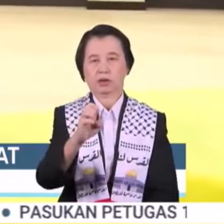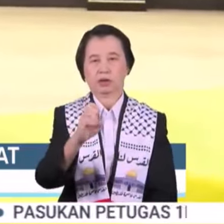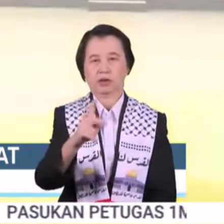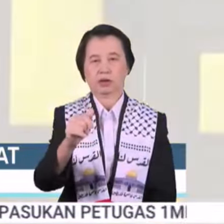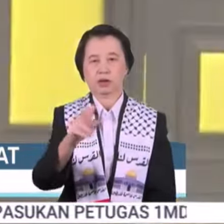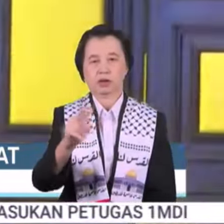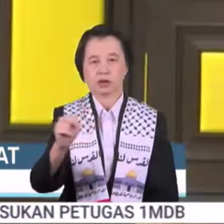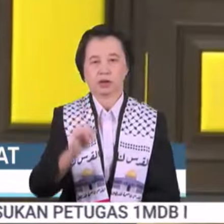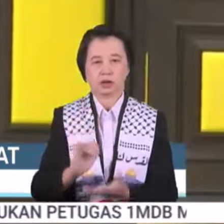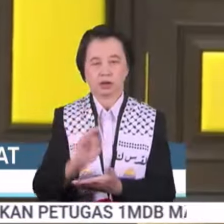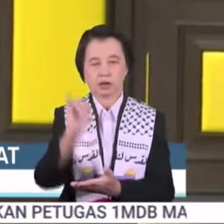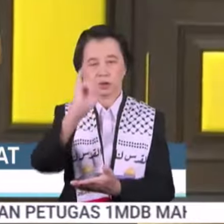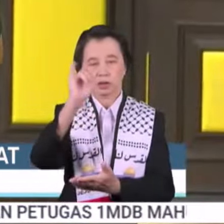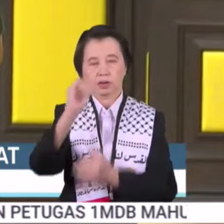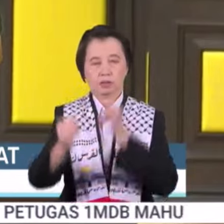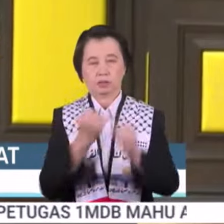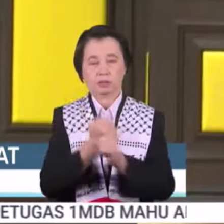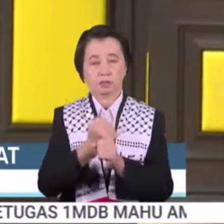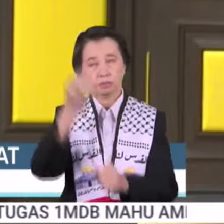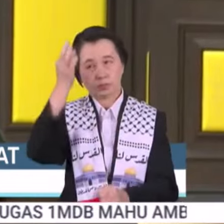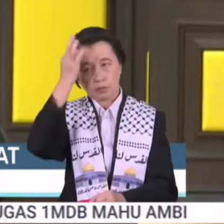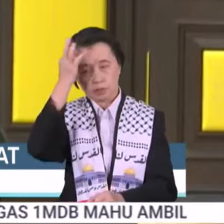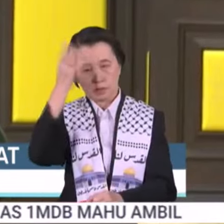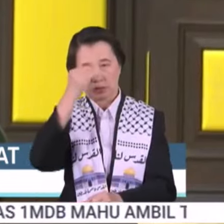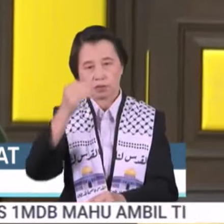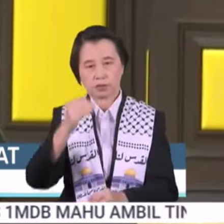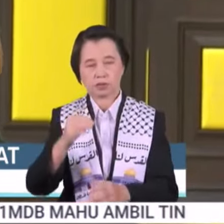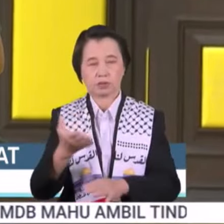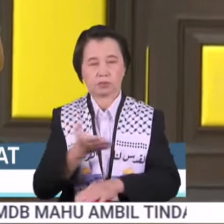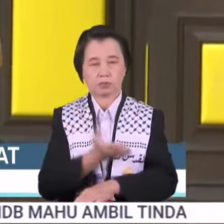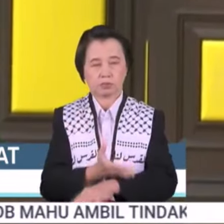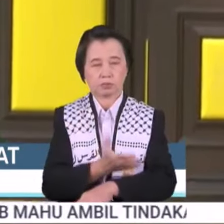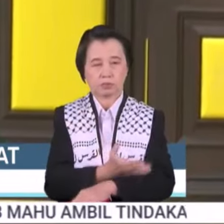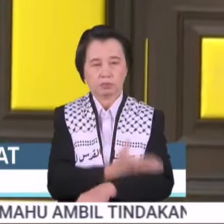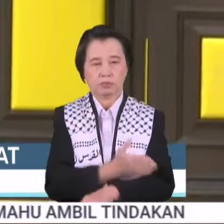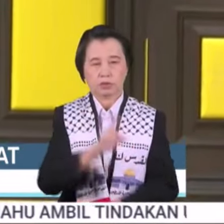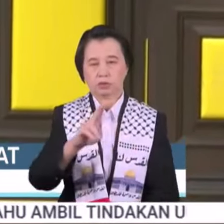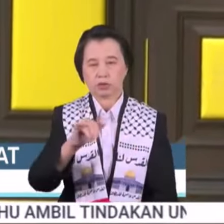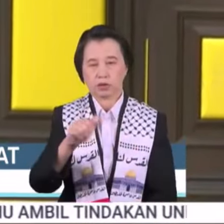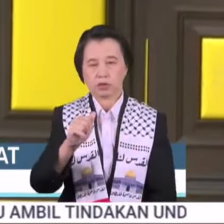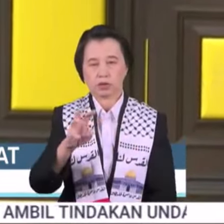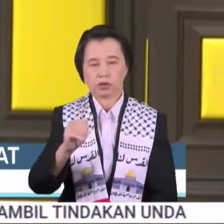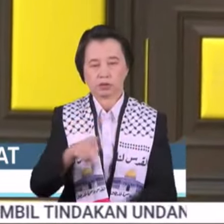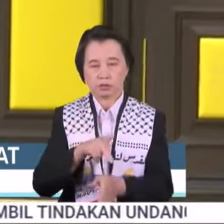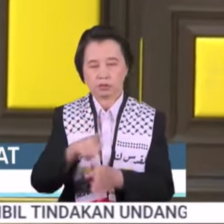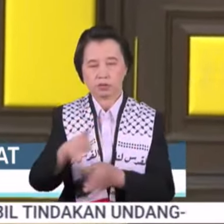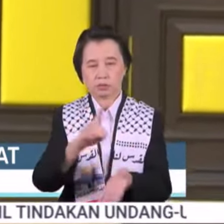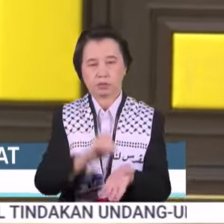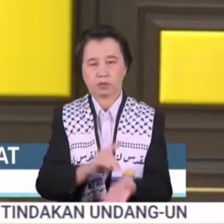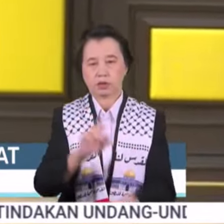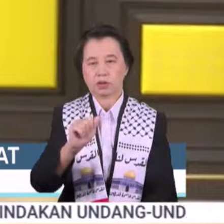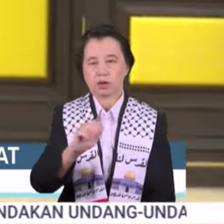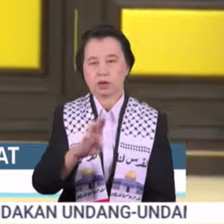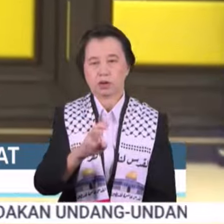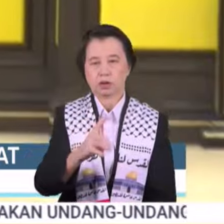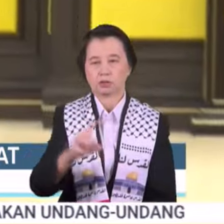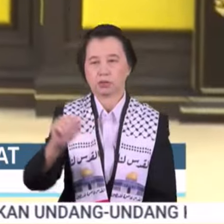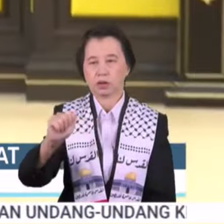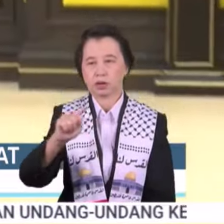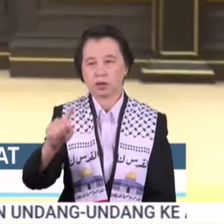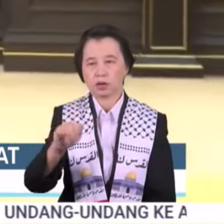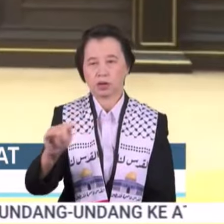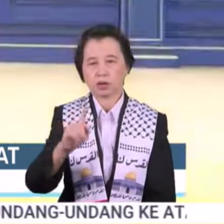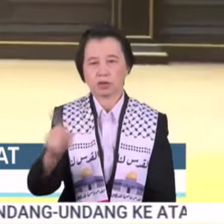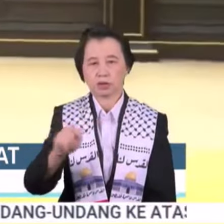Institut antarabangsa pemikiran dan ketamadunan istek uiam profesor Dr Abdul Aziz ber